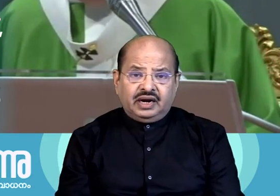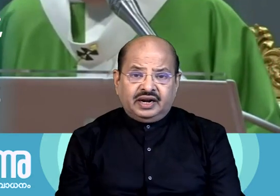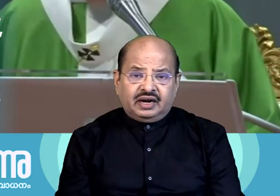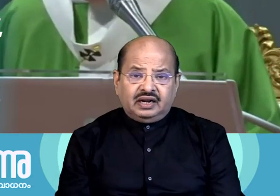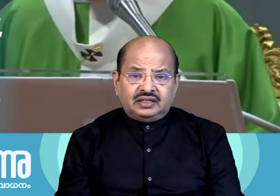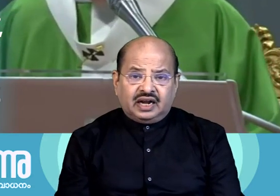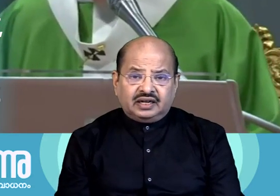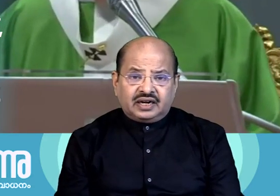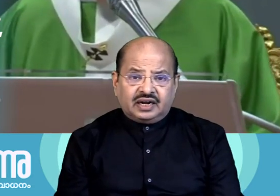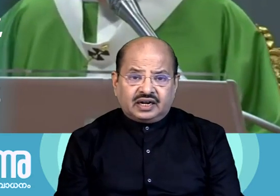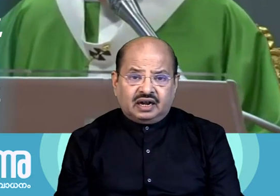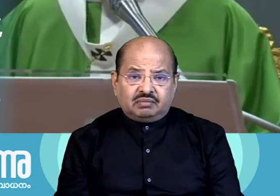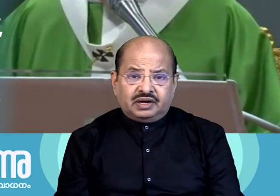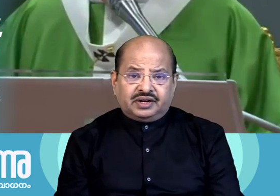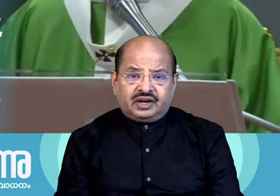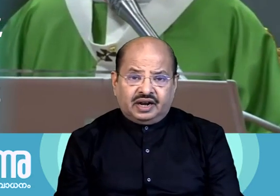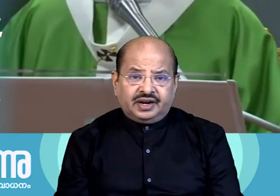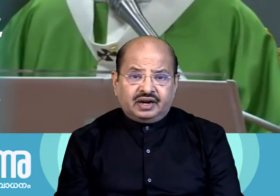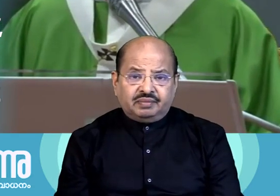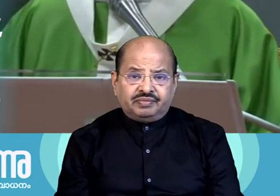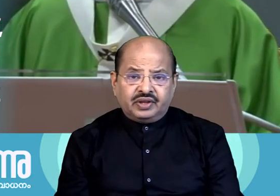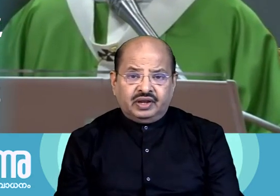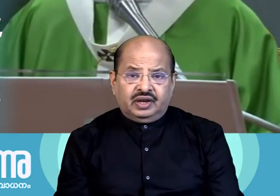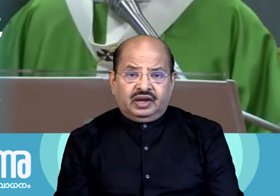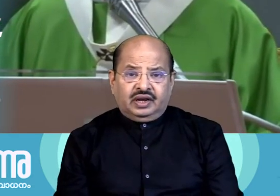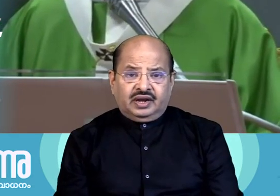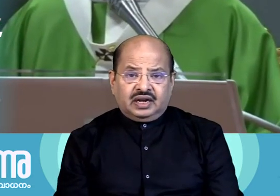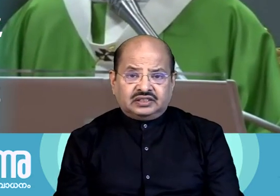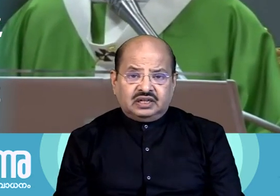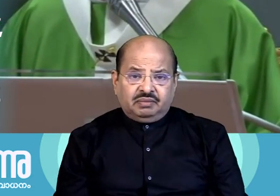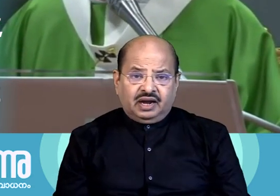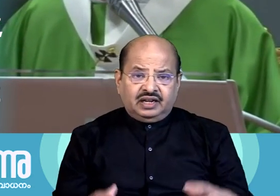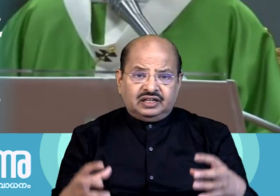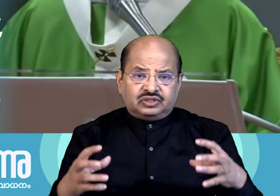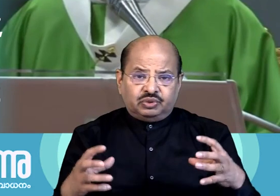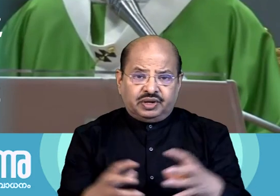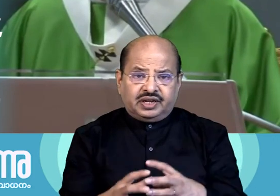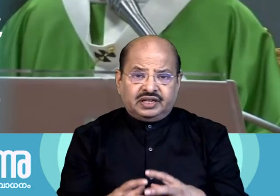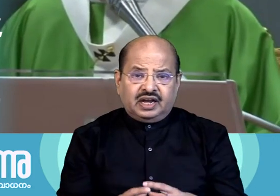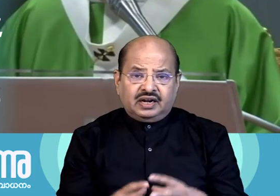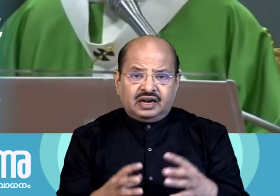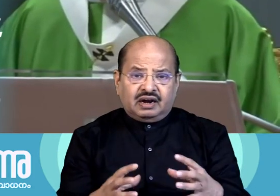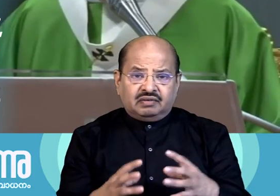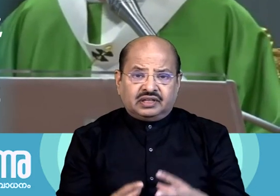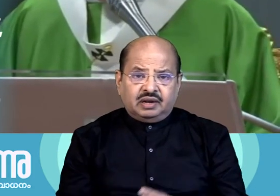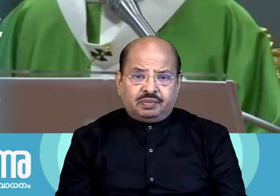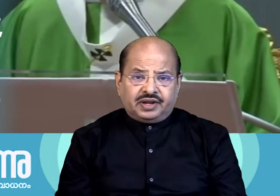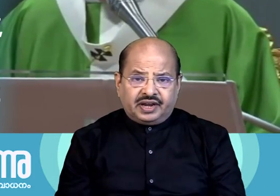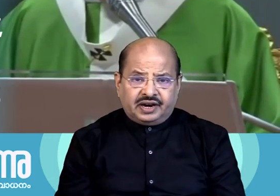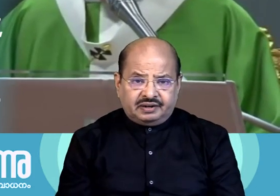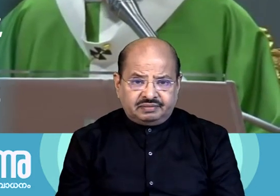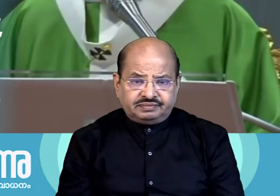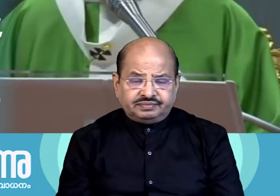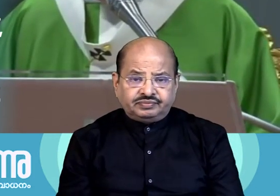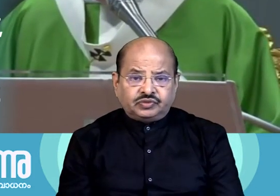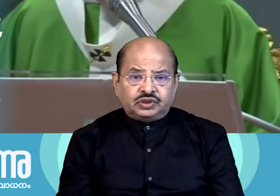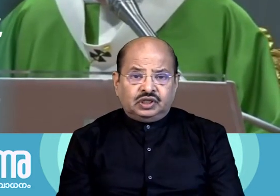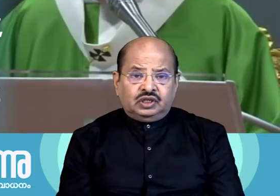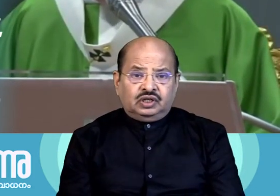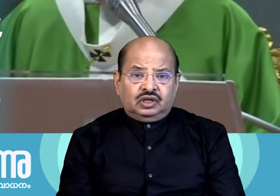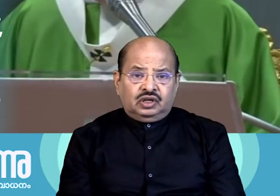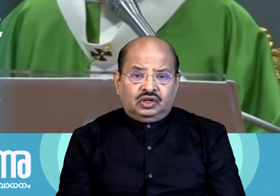നമ്മുടെ സമ്മേളനങ്ങളിൽ ഞാൻ കേട്ട മറ്റ് കാര്യങ്ങളും രഹസ്യമായി ചുരുക്കി ഞാൻ അവതരിപ്പിക്കുകയാണ്.